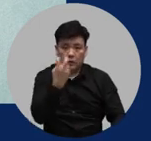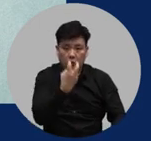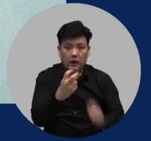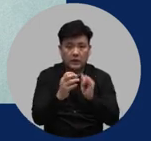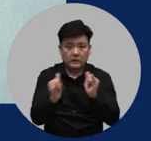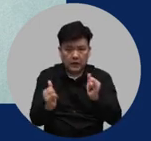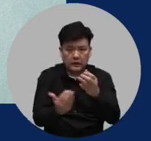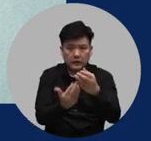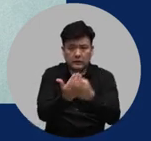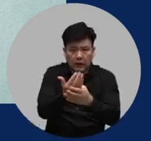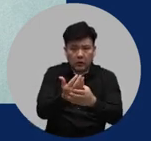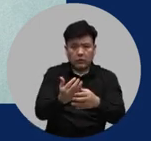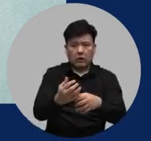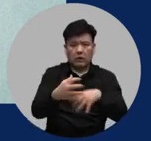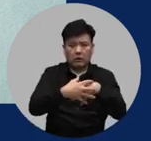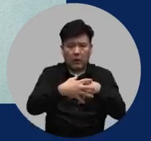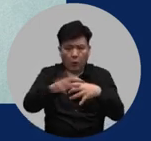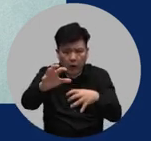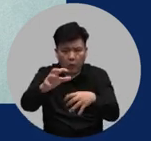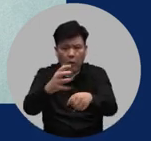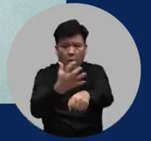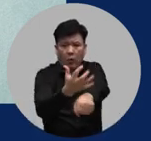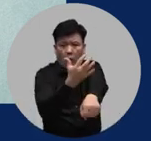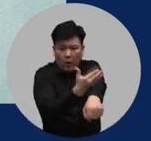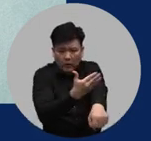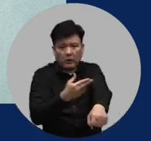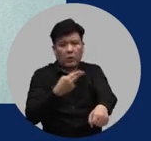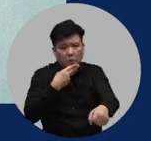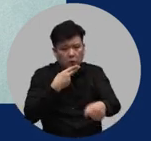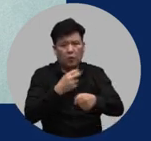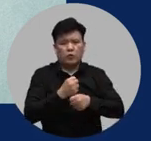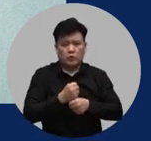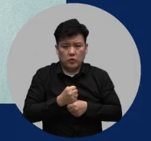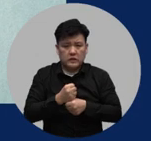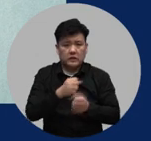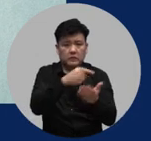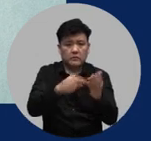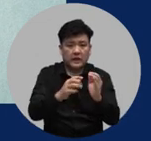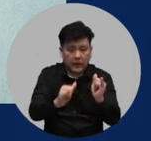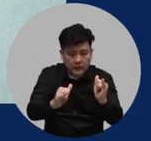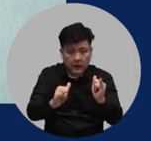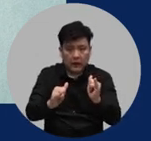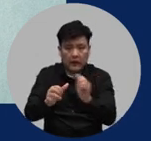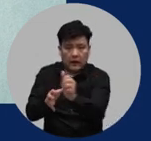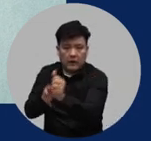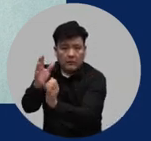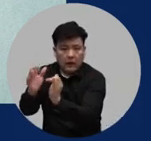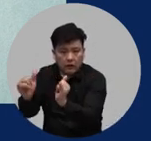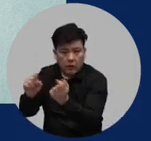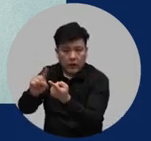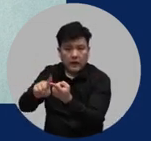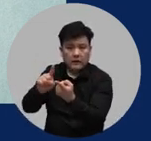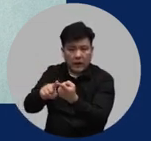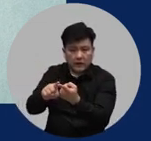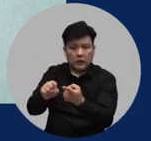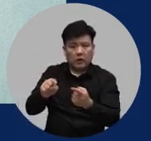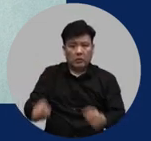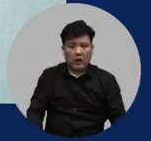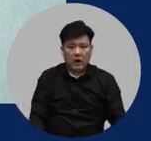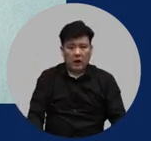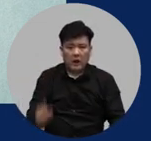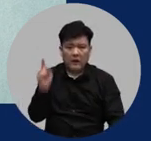관리자는 사건이 왜곡되거나 확대되지 않도록 유의해야 하고 피해자나 행위자에 대한 근거 없는 유언